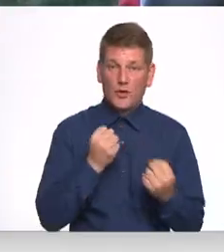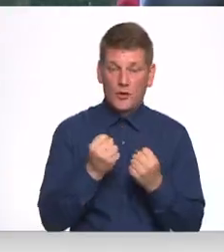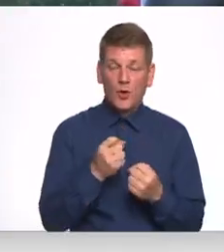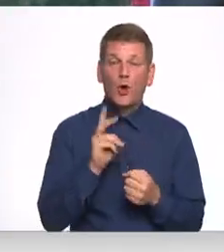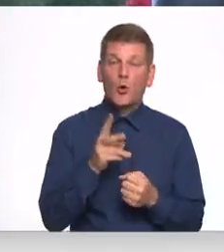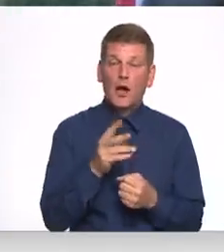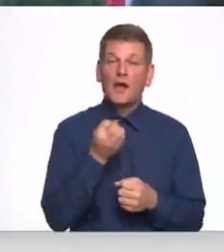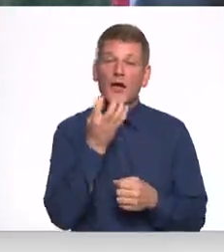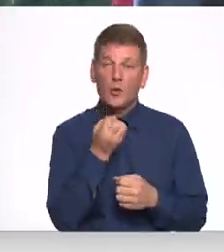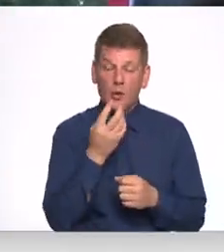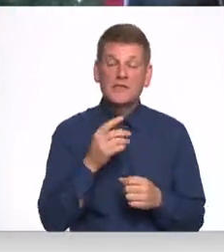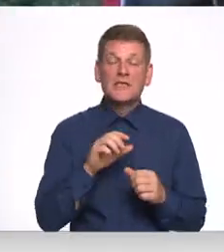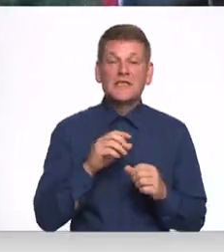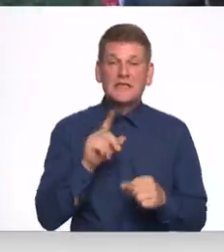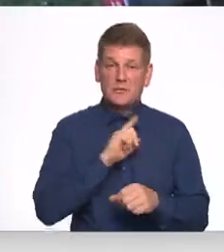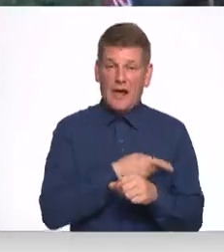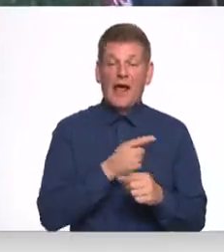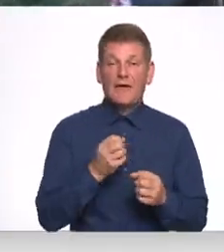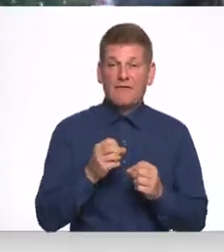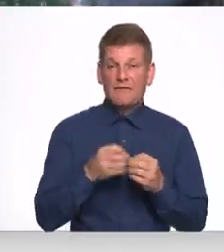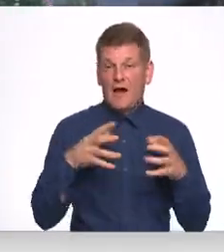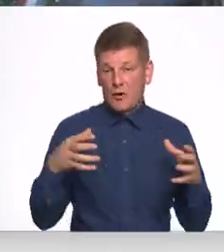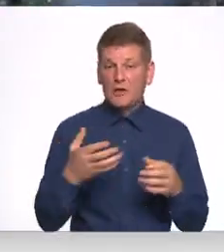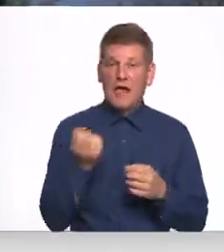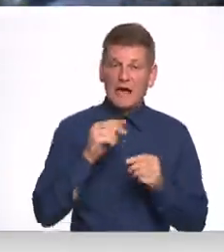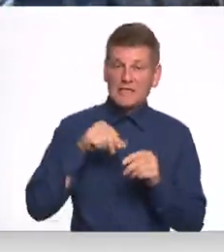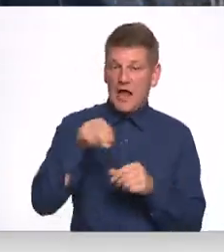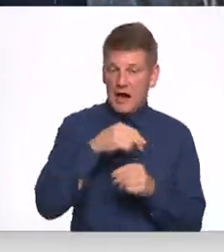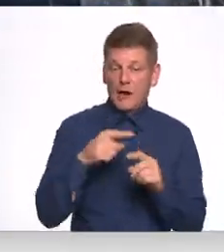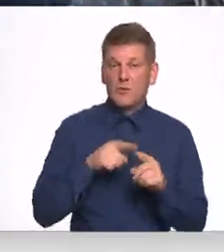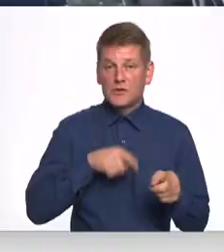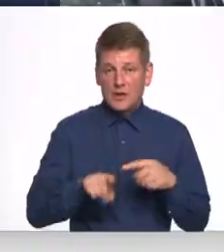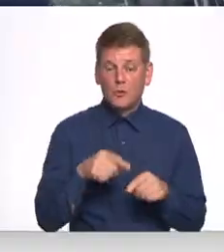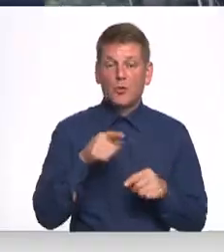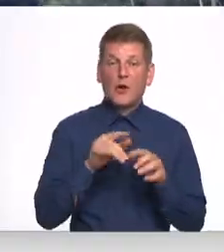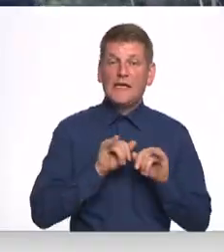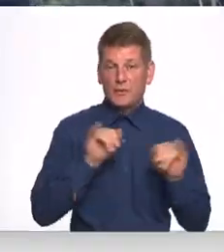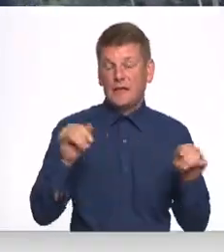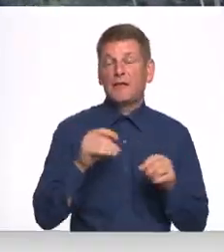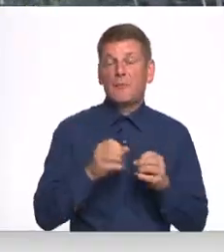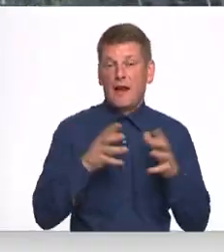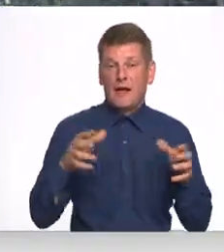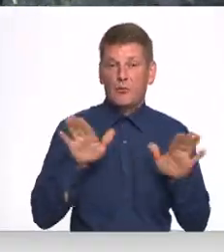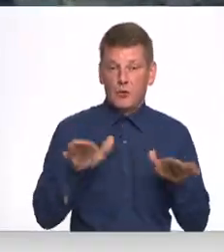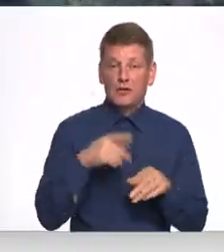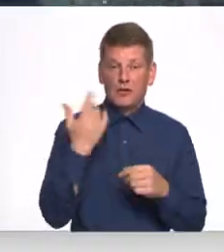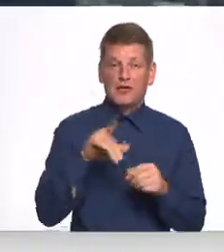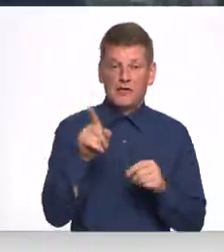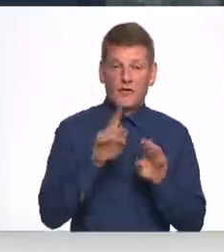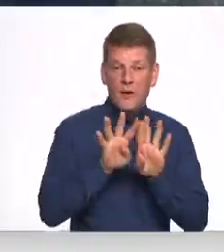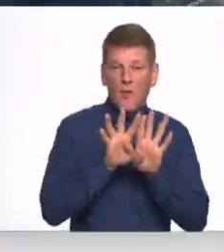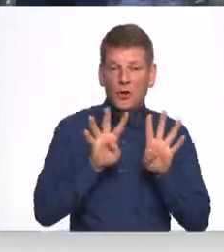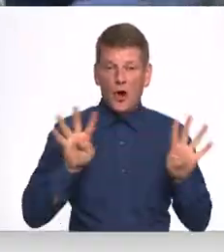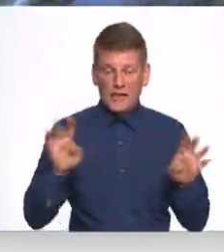Krokainā roze spēj vēroties gan ar saknēm, gan sēklām, un to izplatību palielina arī putni. Pašais tā jau veido monolīta saudzes,